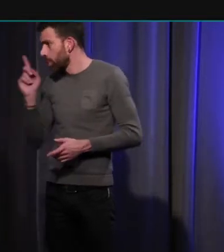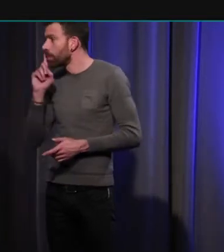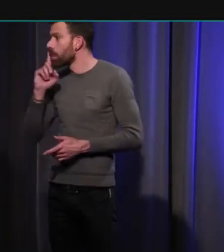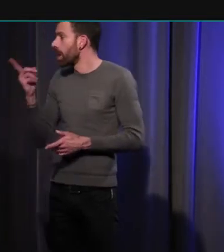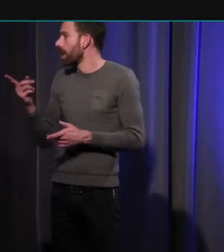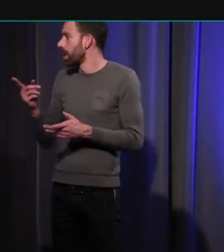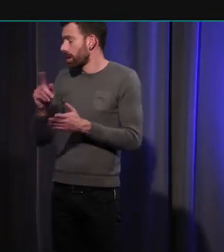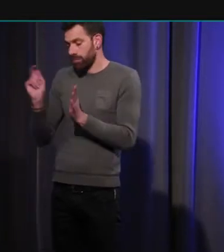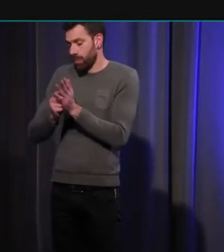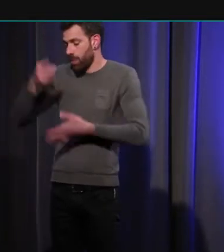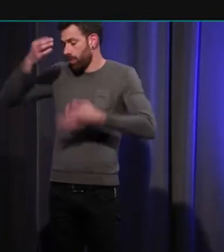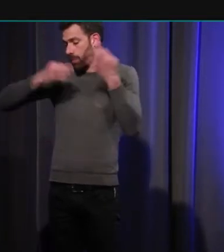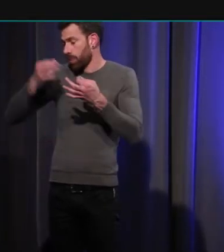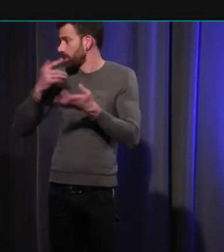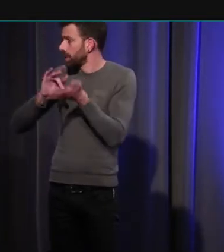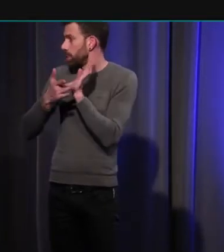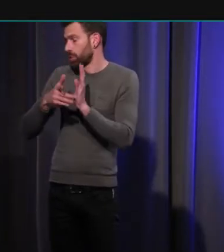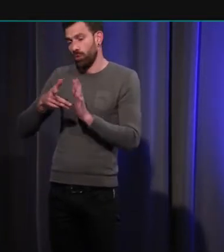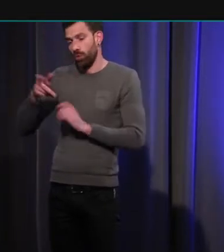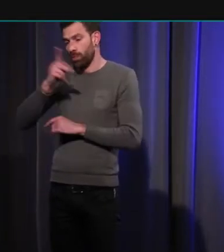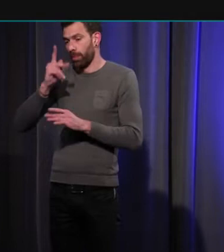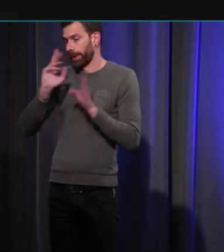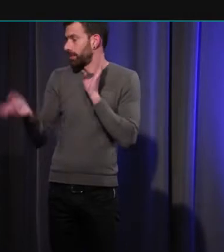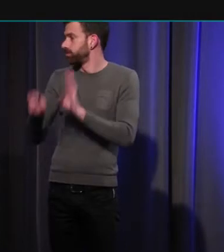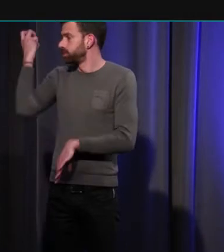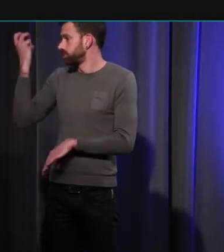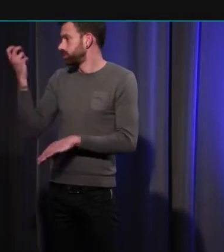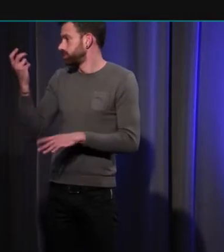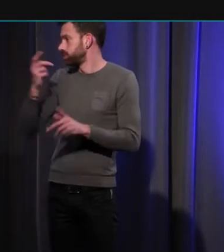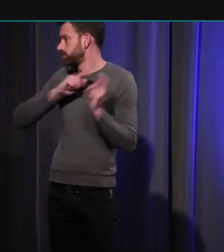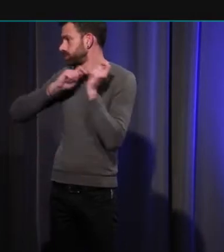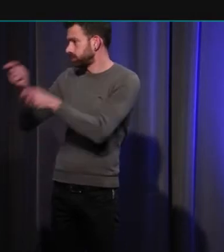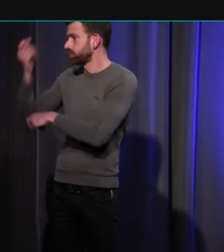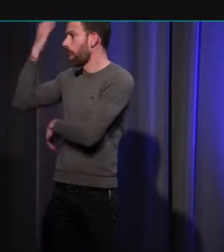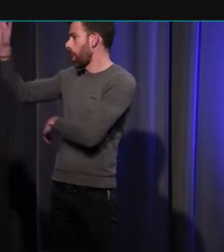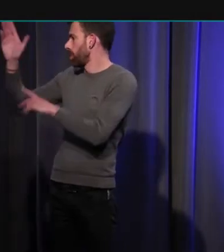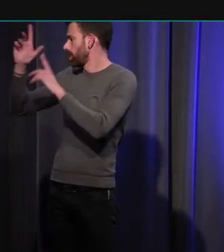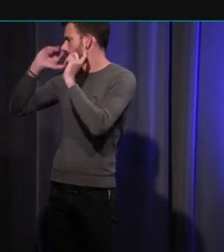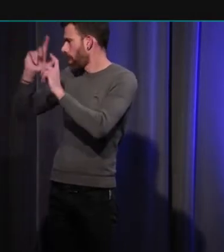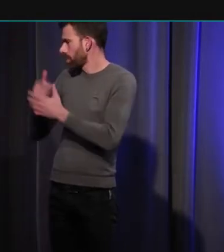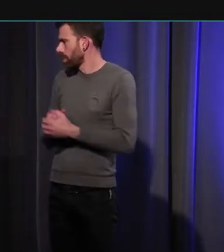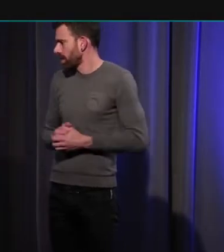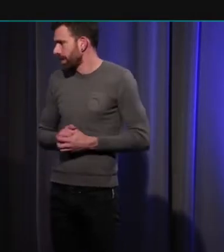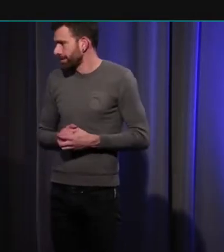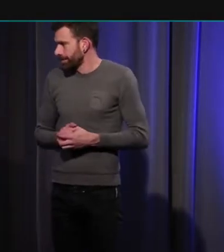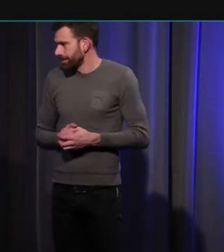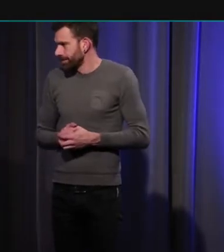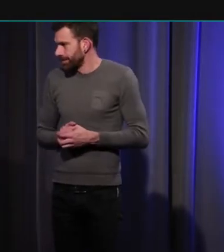procès de tan pierre 1317 qui ont été données aux hospitaliers à notre ordre militaire et